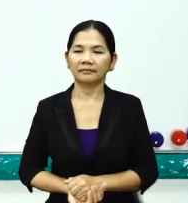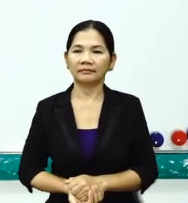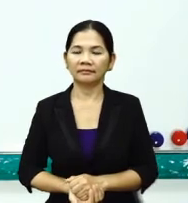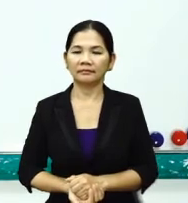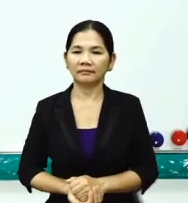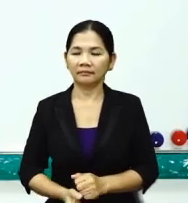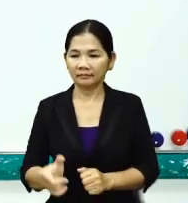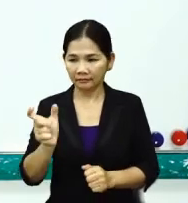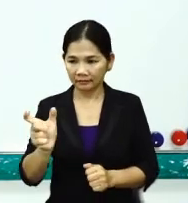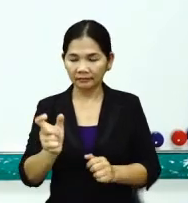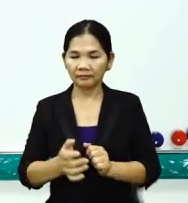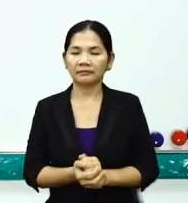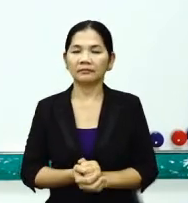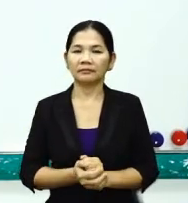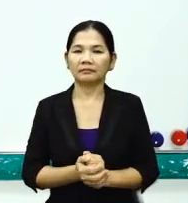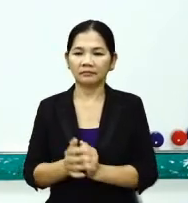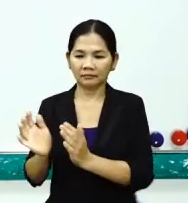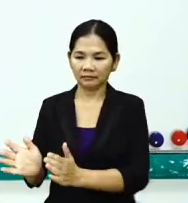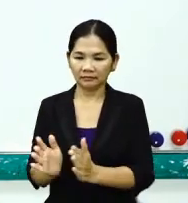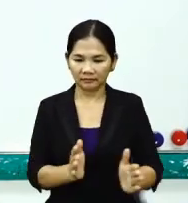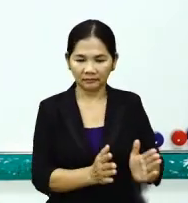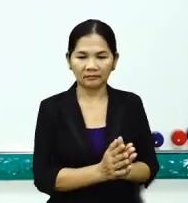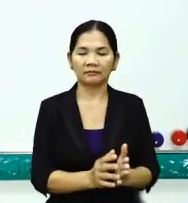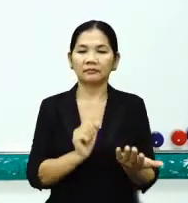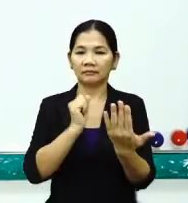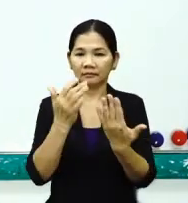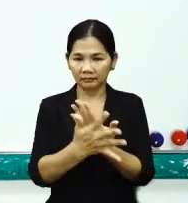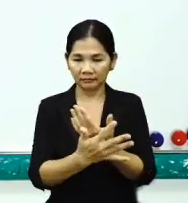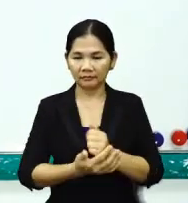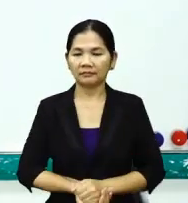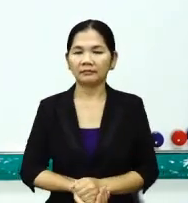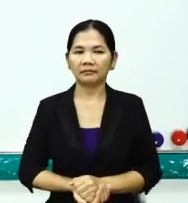Chà, đọc clear. Rịp chăm bằng lại.